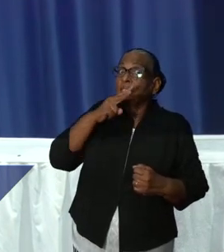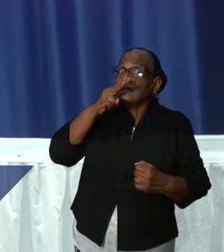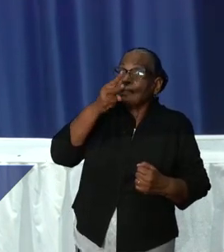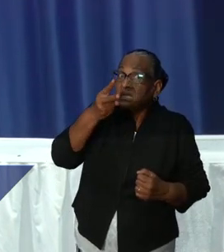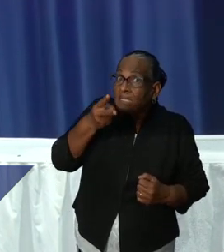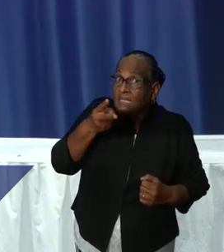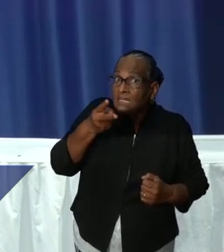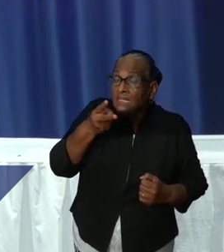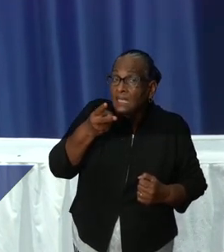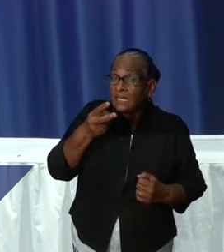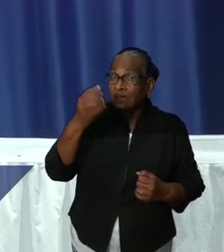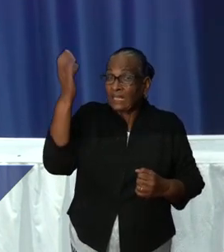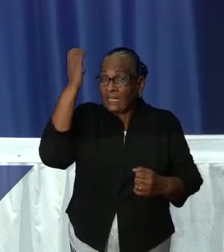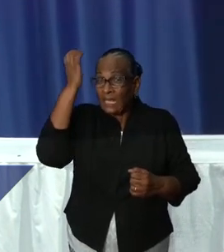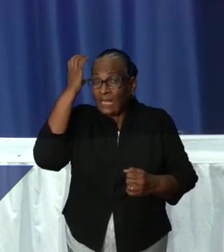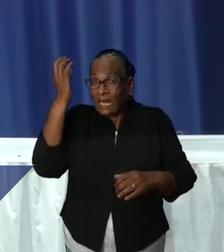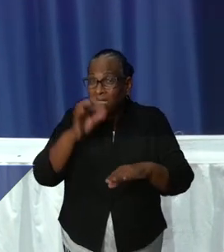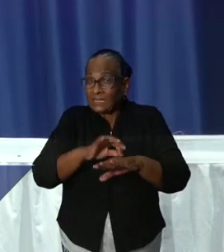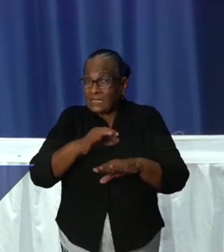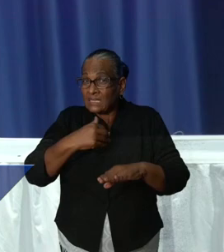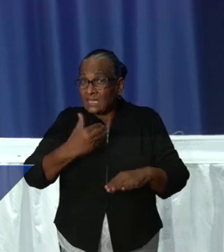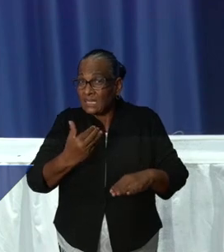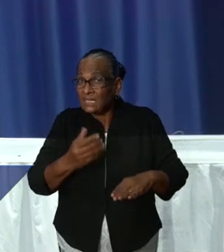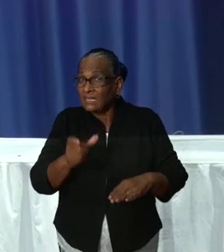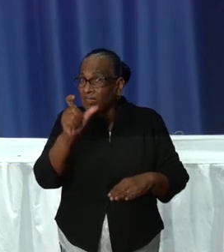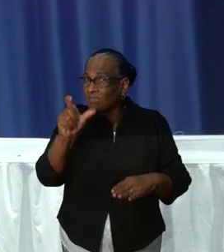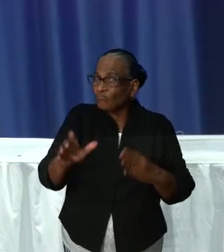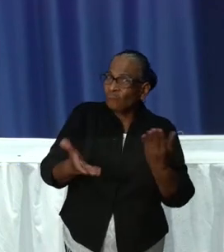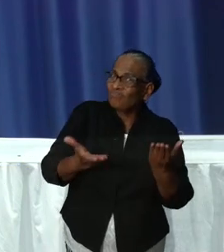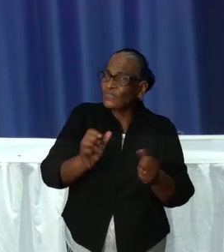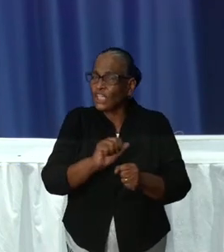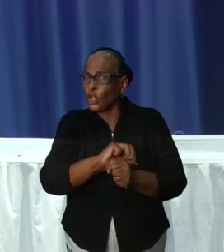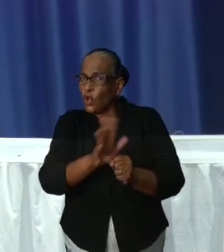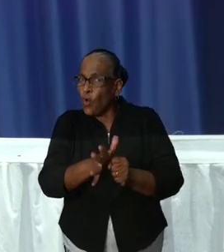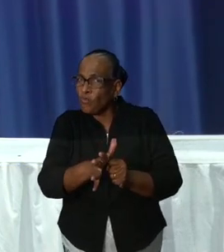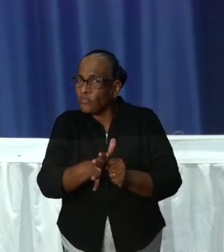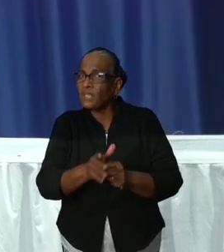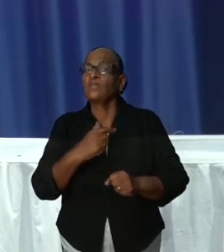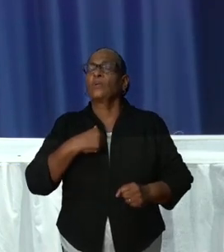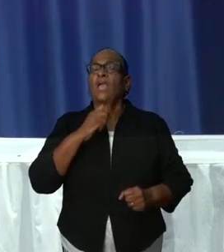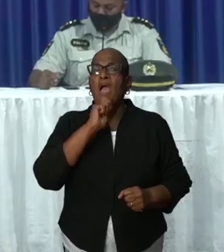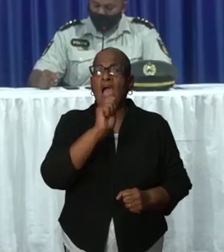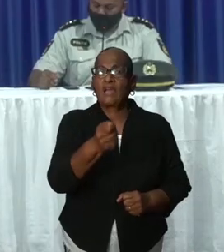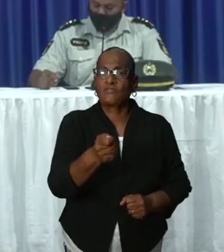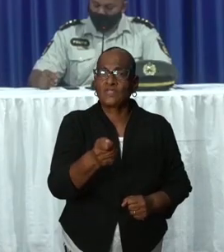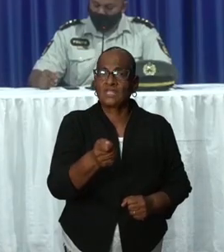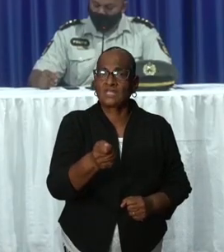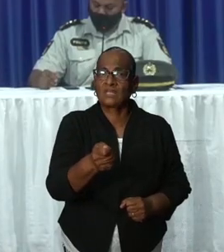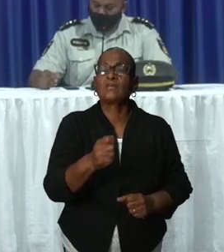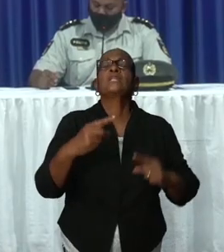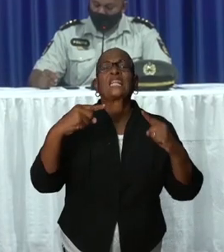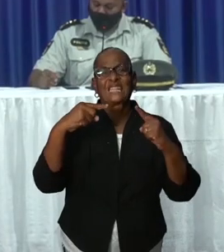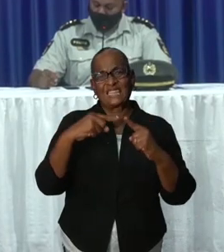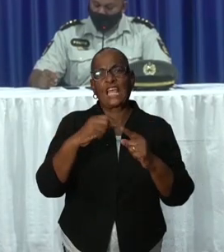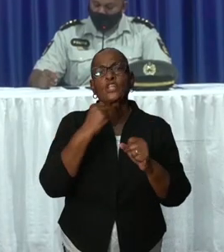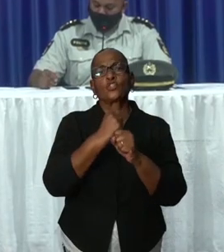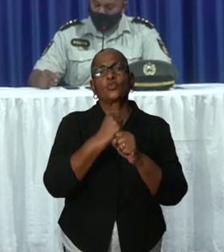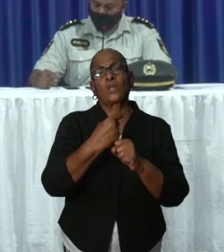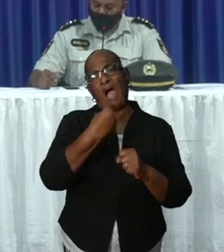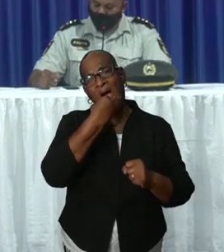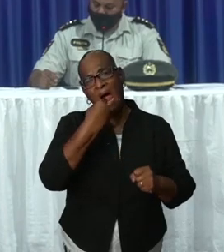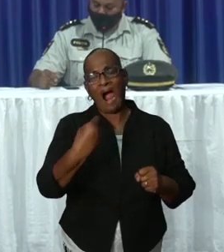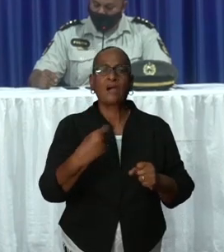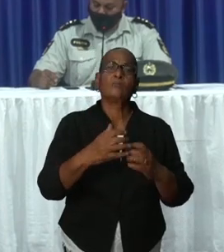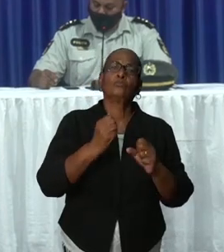de klachten die gepresenteerd worden kunnen passen bij COVID, adviseren wij dat er een test moet worden gedaan, een swab moet